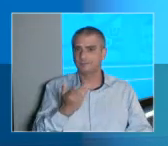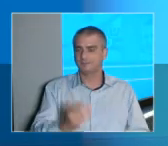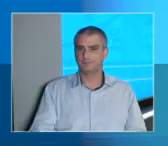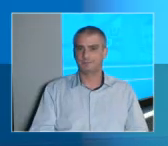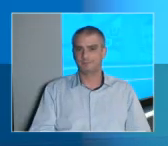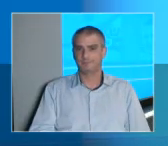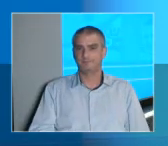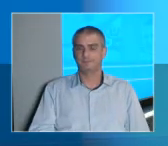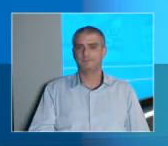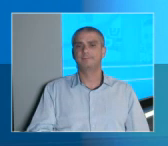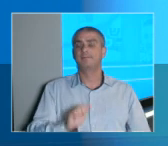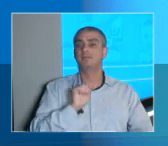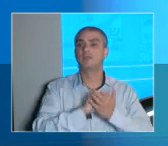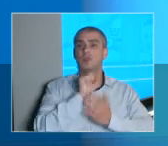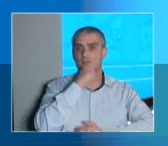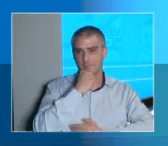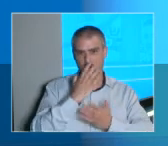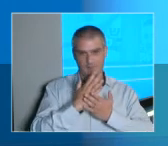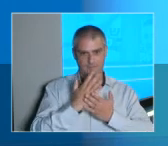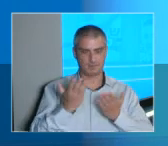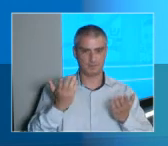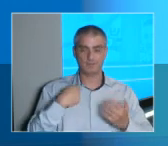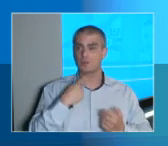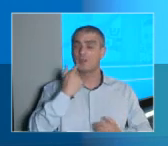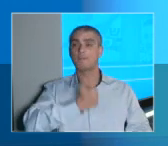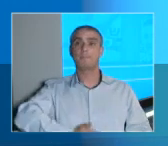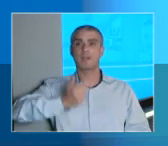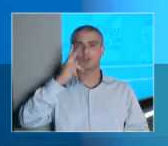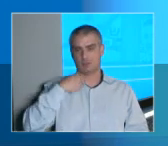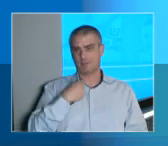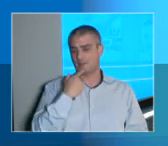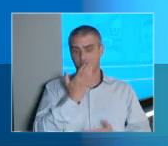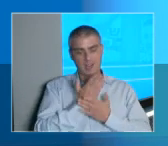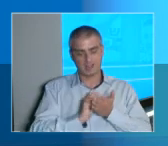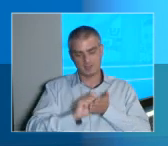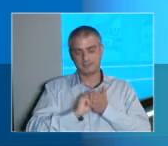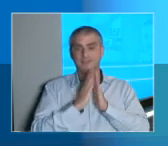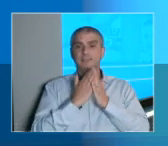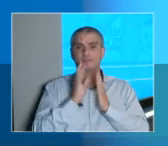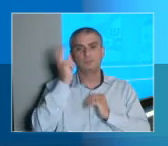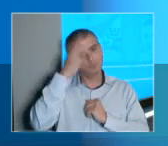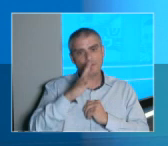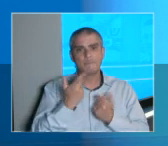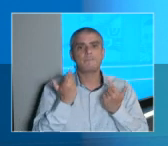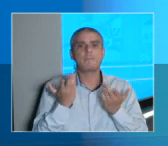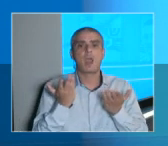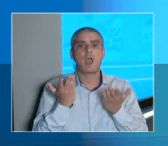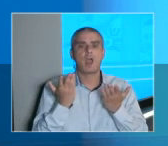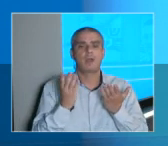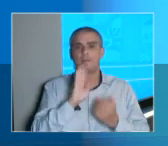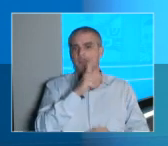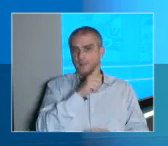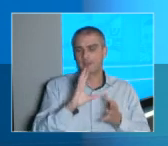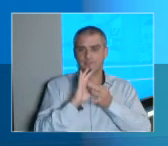תראה, העיתונאי ותיק, והייתי אומר עליו אולי אפילו בכיר ממני, הקדיש לזה חצי ספר, כדי להבין את סוד הקסם של